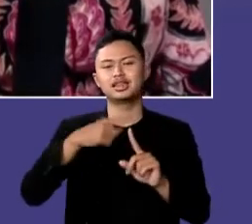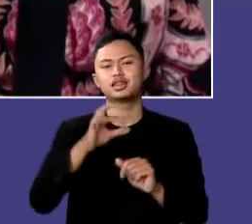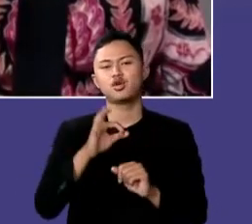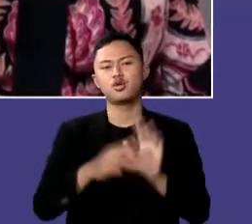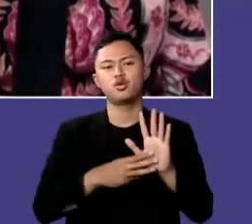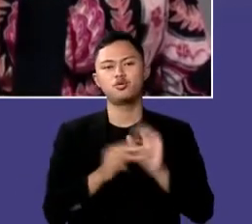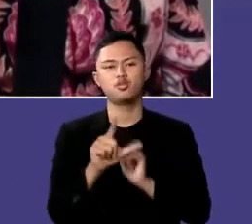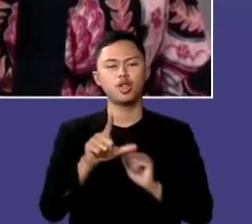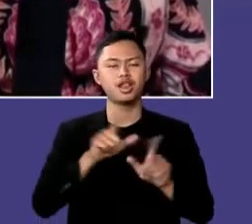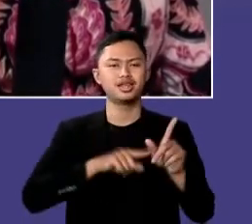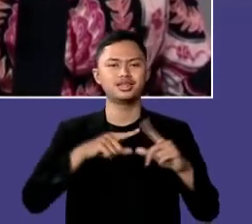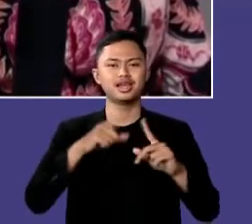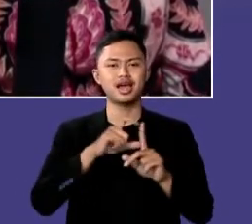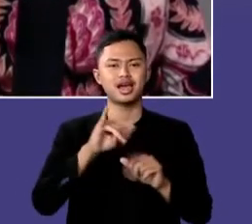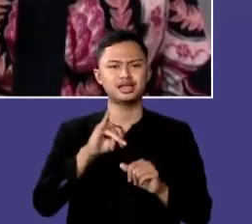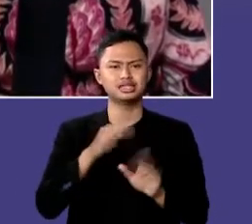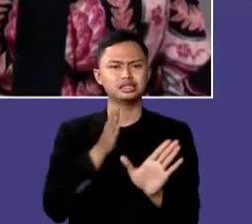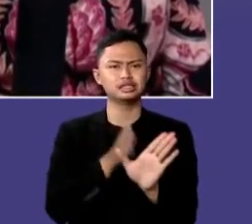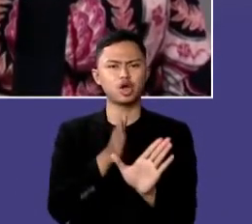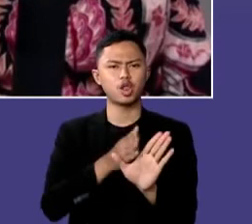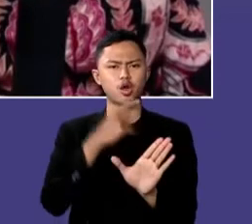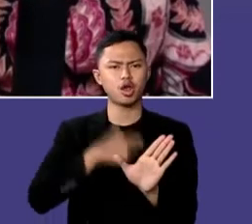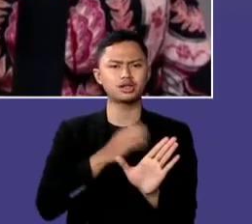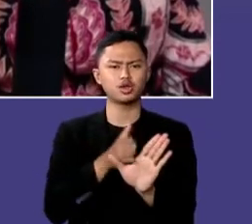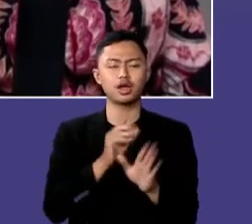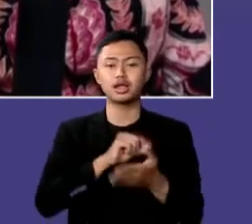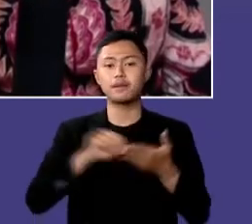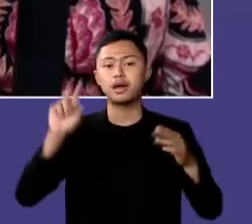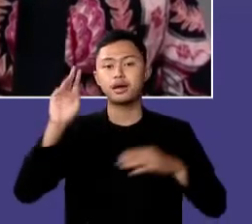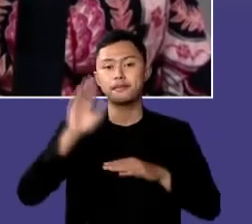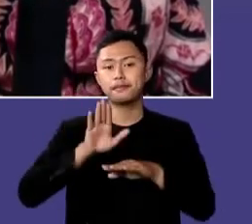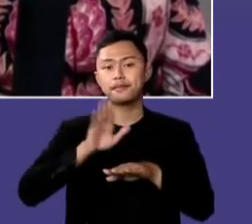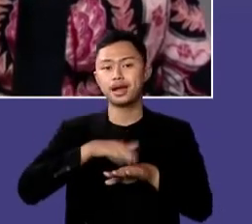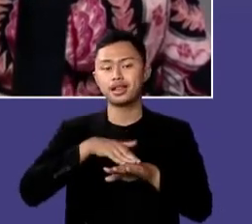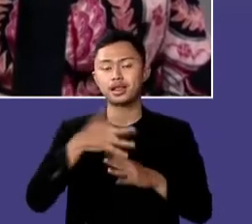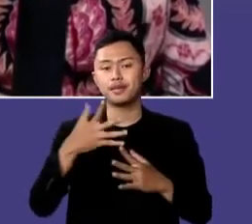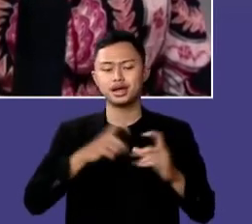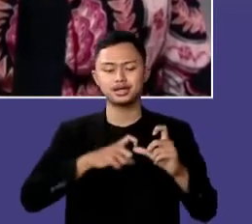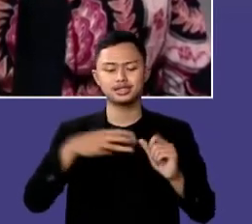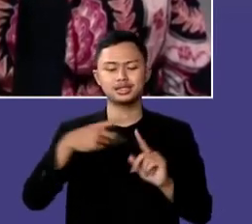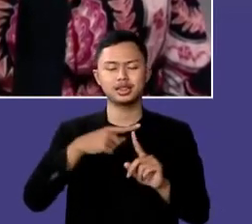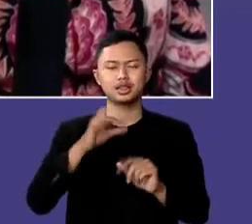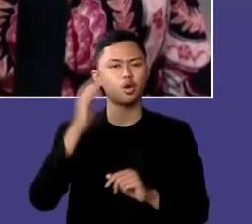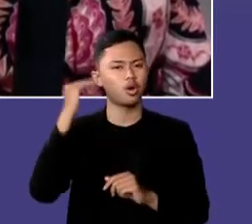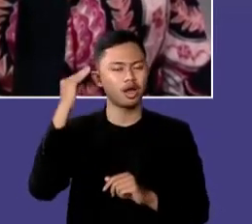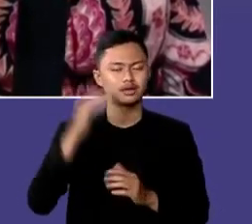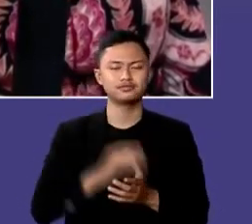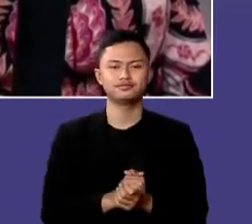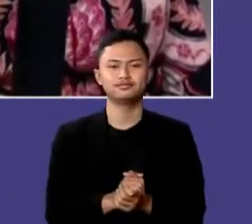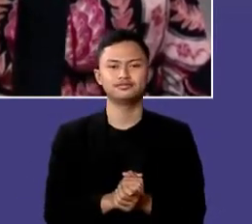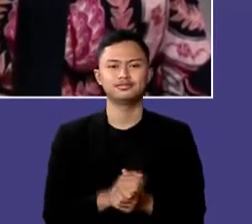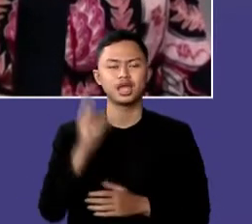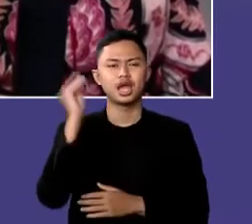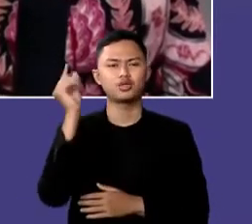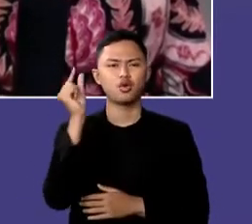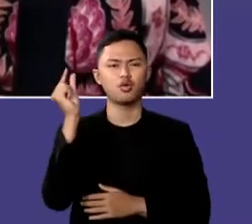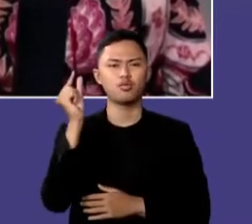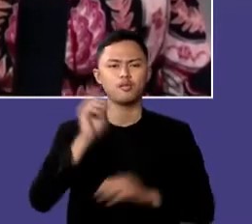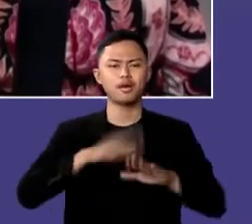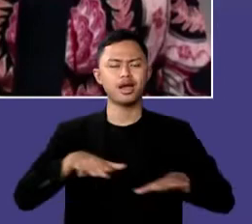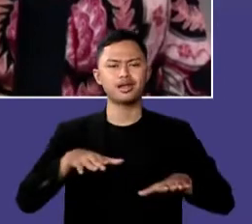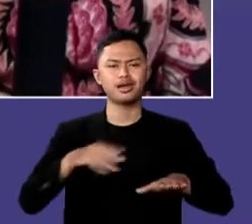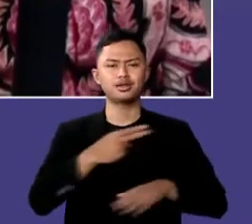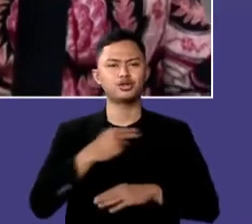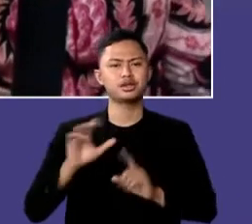psikolog dan ini kita Hai sebagai Kak Seto psikolog sekaligus ketua umum lembaga perlindungan anak Indonesia